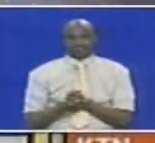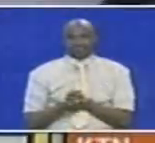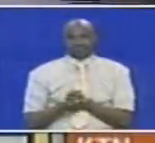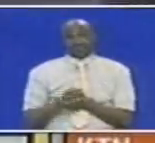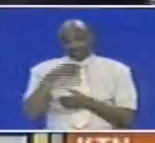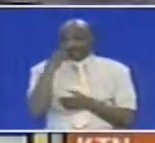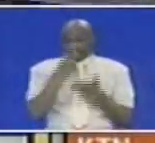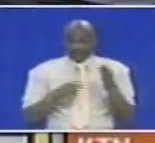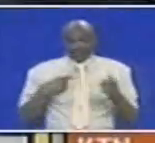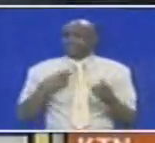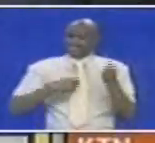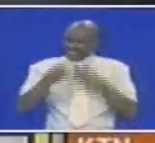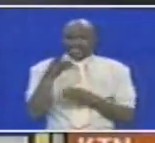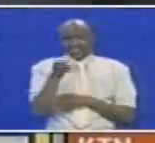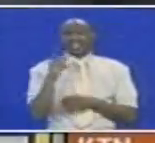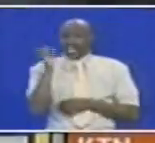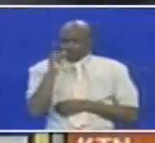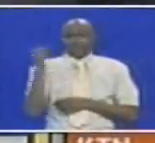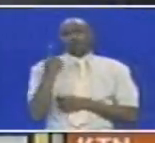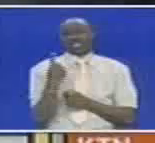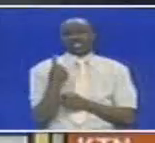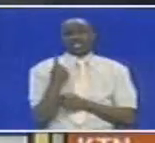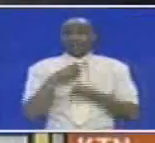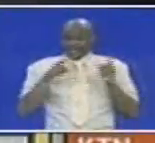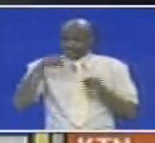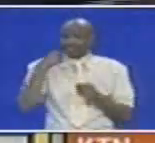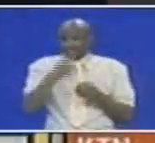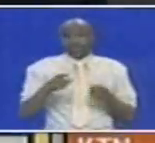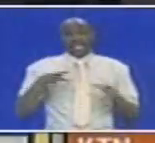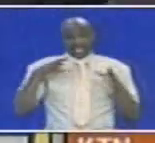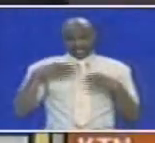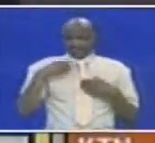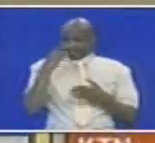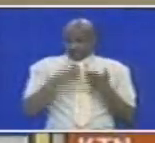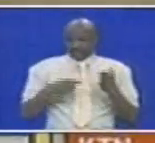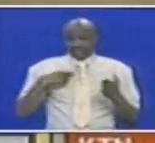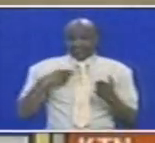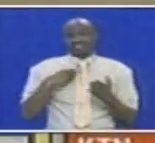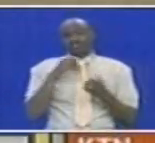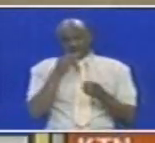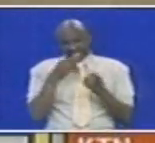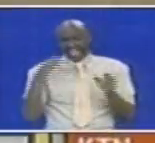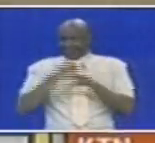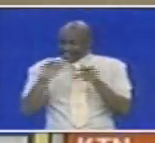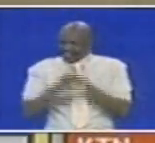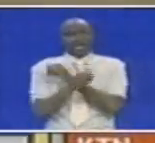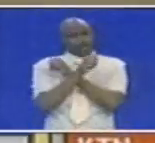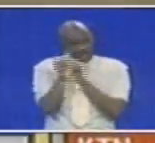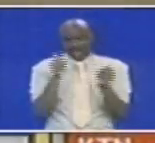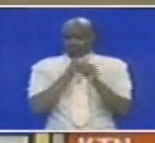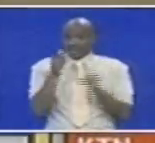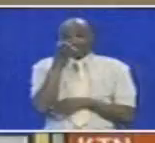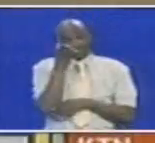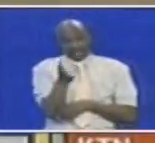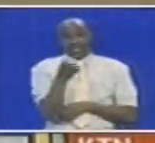Anasema amekuwa akiuza pombe hiyo jijini Nairobi pekee. Japo anavyo vibali na vibandiko vinavyohitajika katika utengeneza na kusambaza vileo, polisi